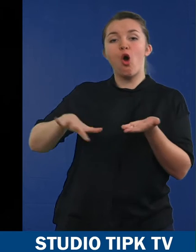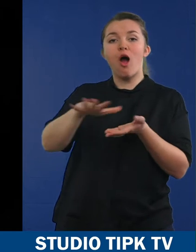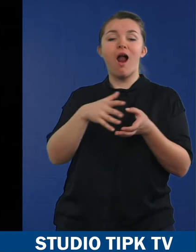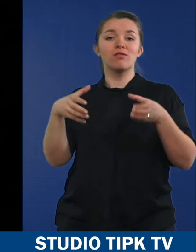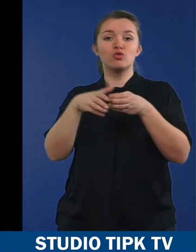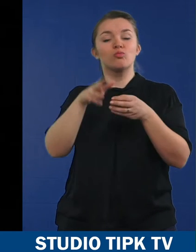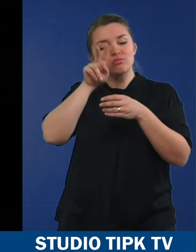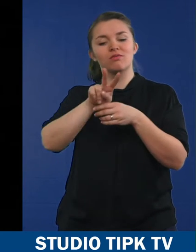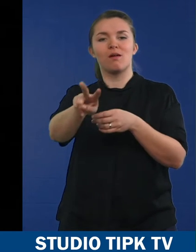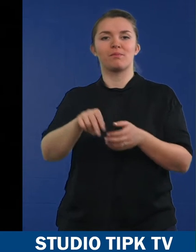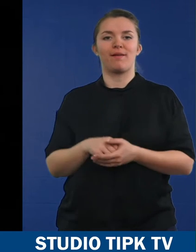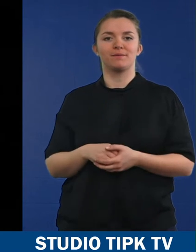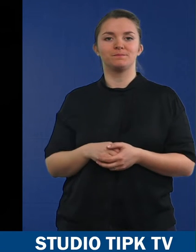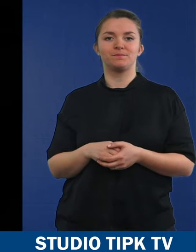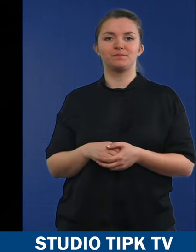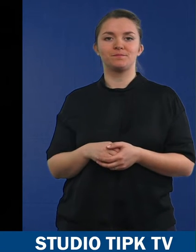skupnosti naprej.